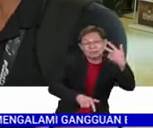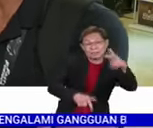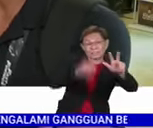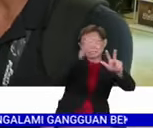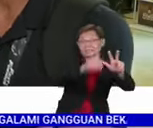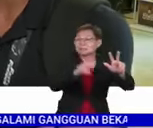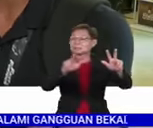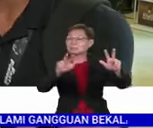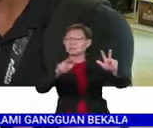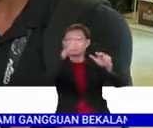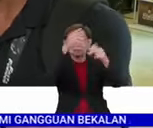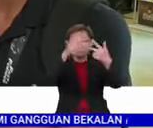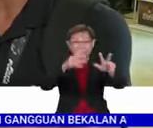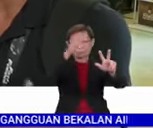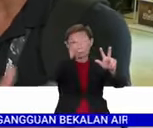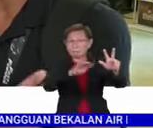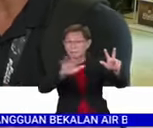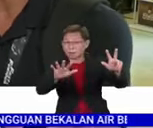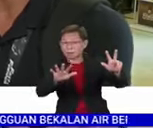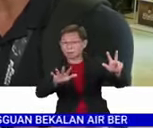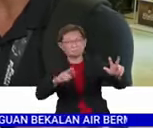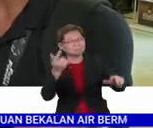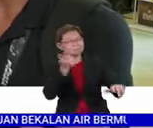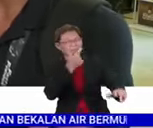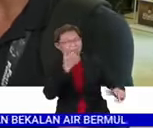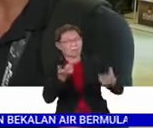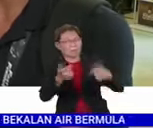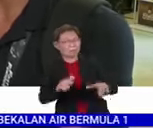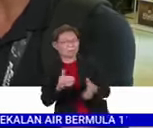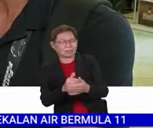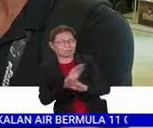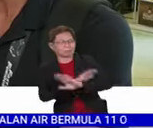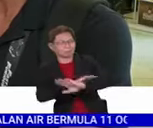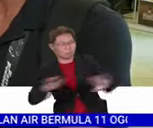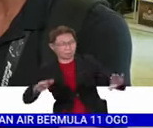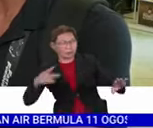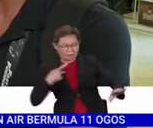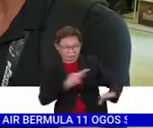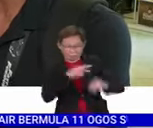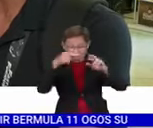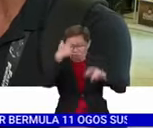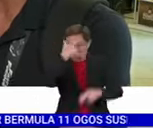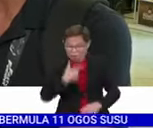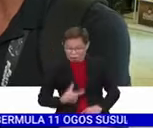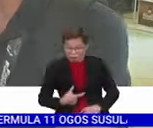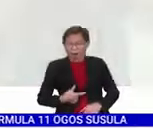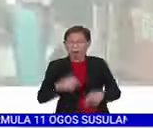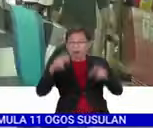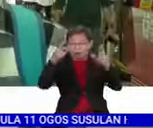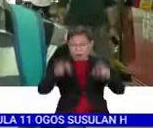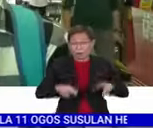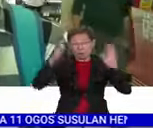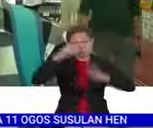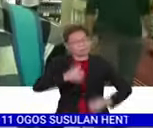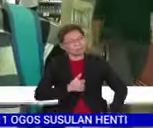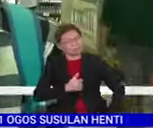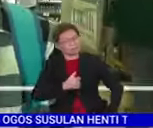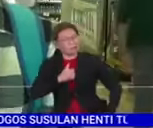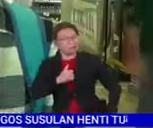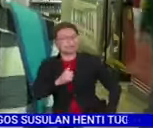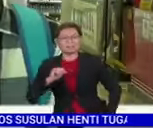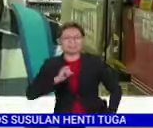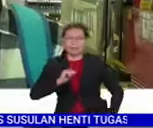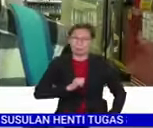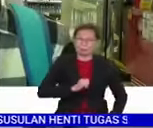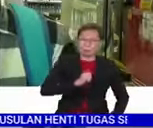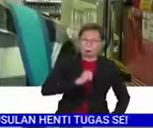ya. Sebab benda itu takkan berlaku lagi. So kami sebagai rakyat Malaysia memang sangat berbangga lah. Saya proud dengan